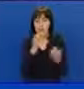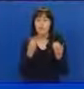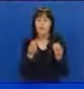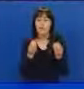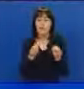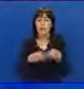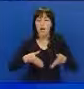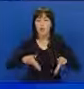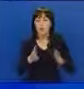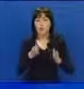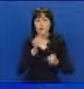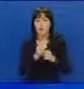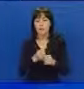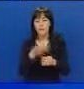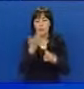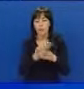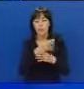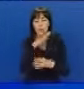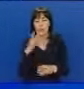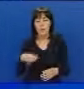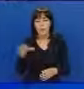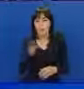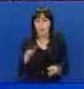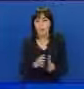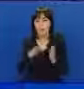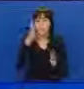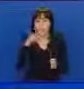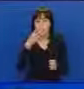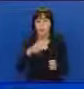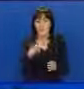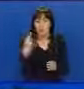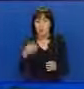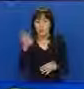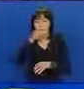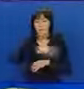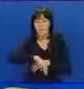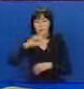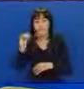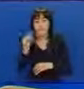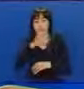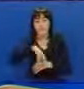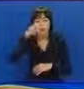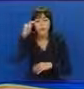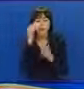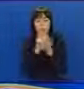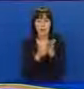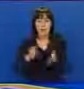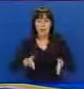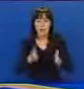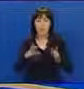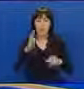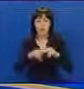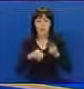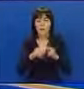жол салғанға сауап мол. Облыс көлемінде 420 шақырым батыс Еуропа, батыс Қытай бағдарламасы бойынша жол салынып жатыр.